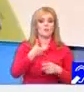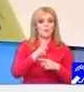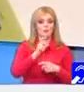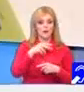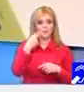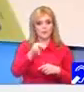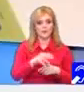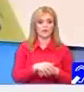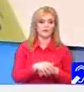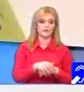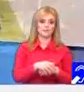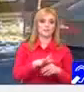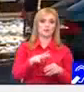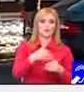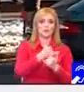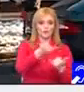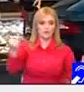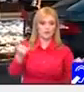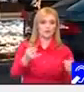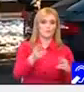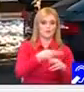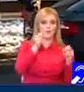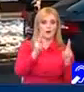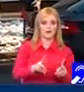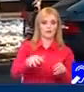cazul regiunii transnistrene.